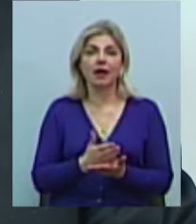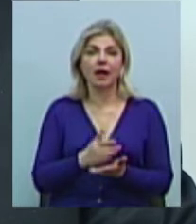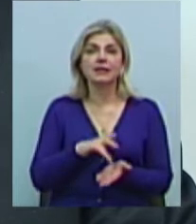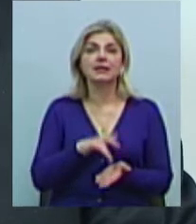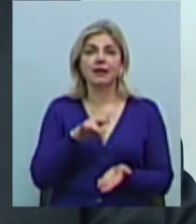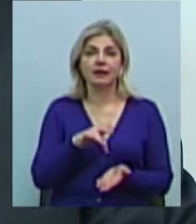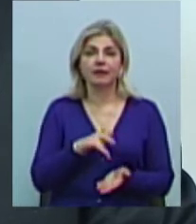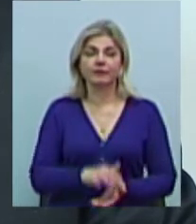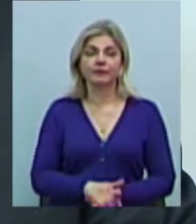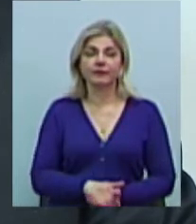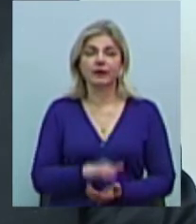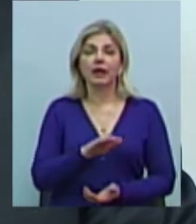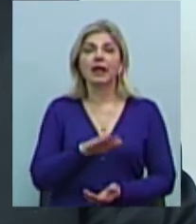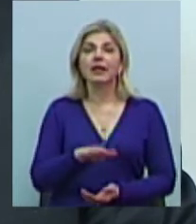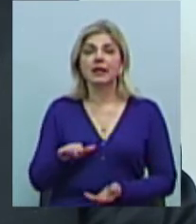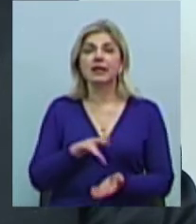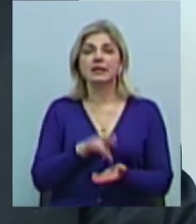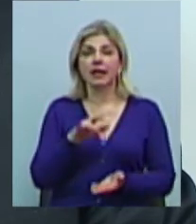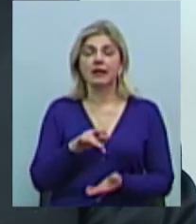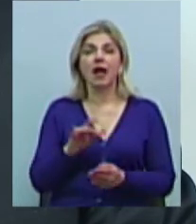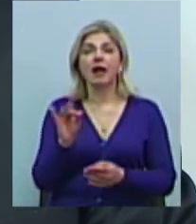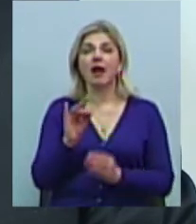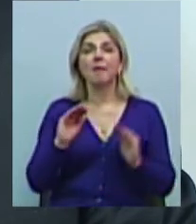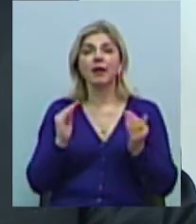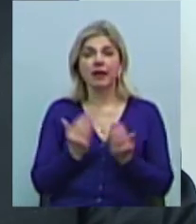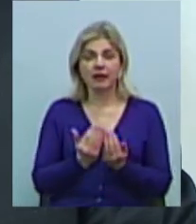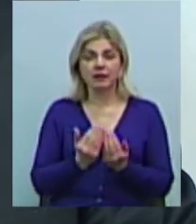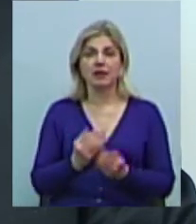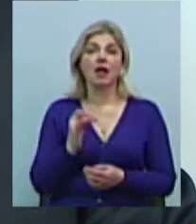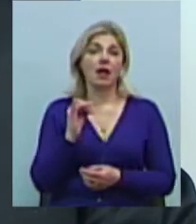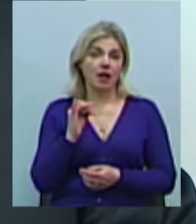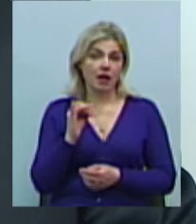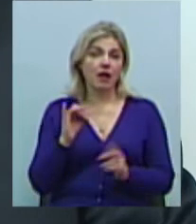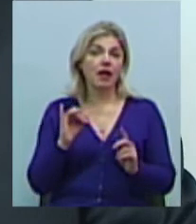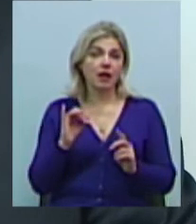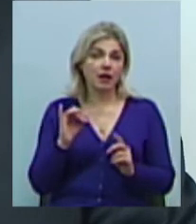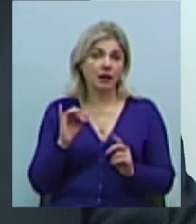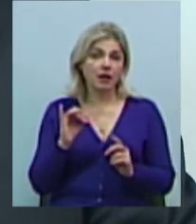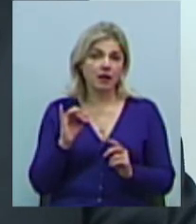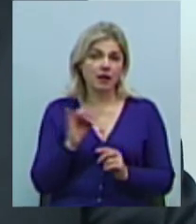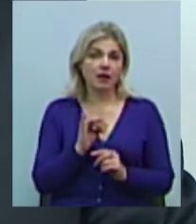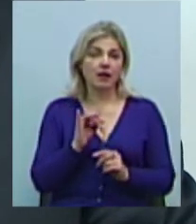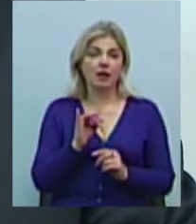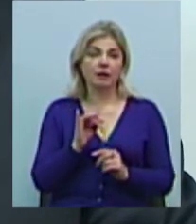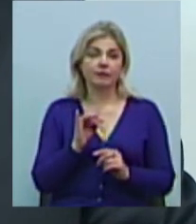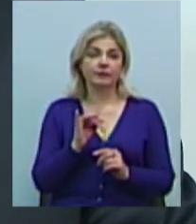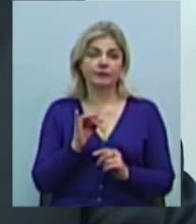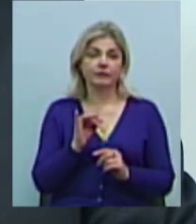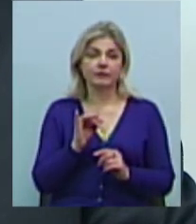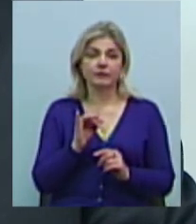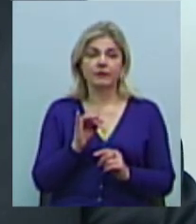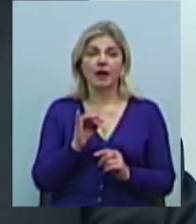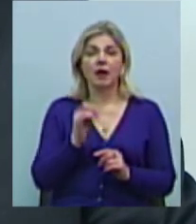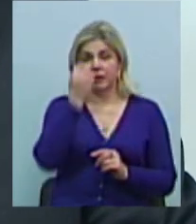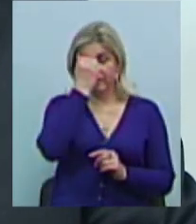центр, дитячий центр психологічної реабілітації «Цвітик Семицвіт», який в прошлому році завдяки коштам, які виділила міська